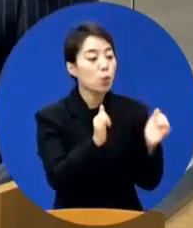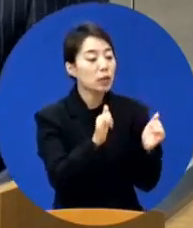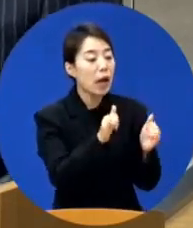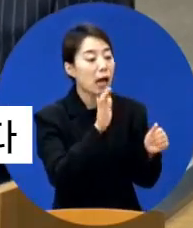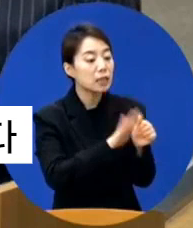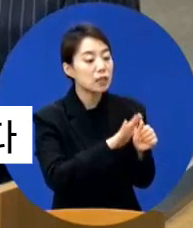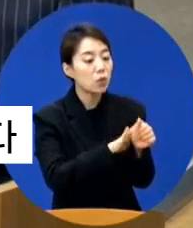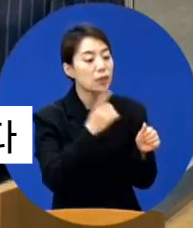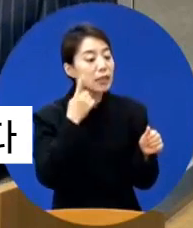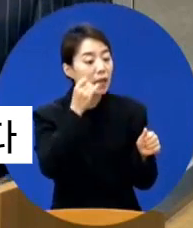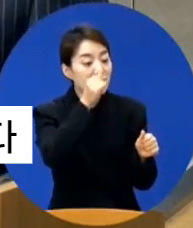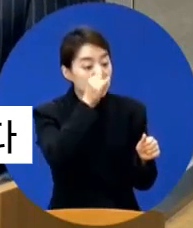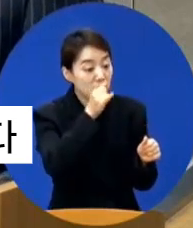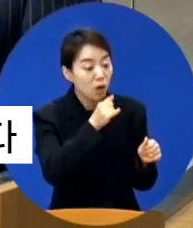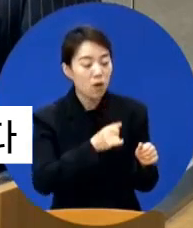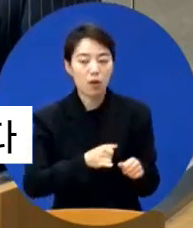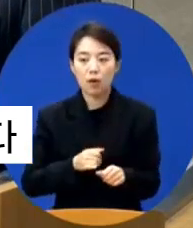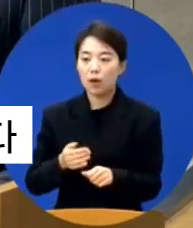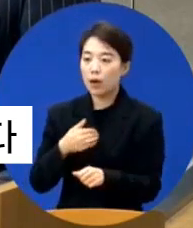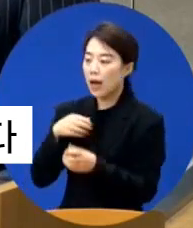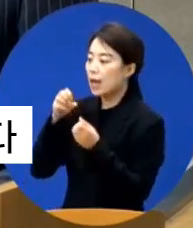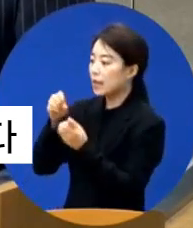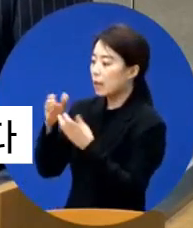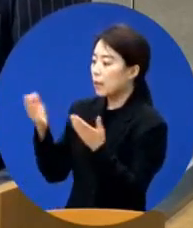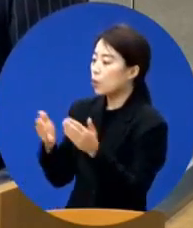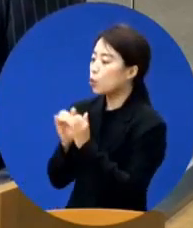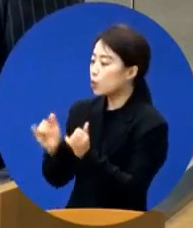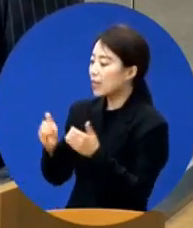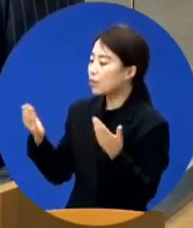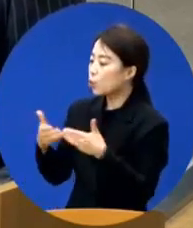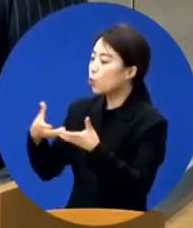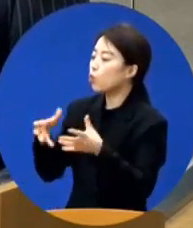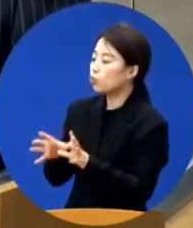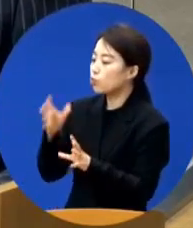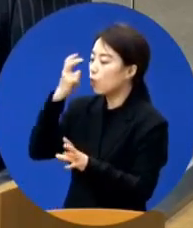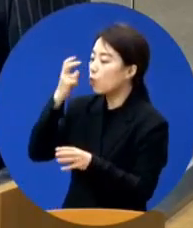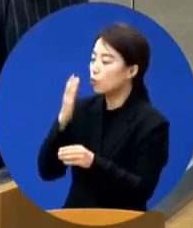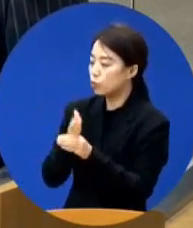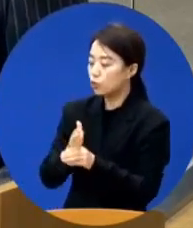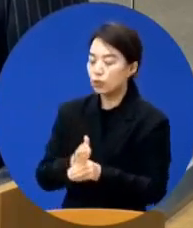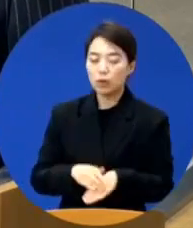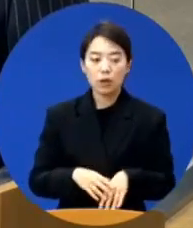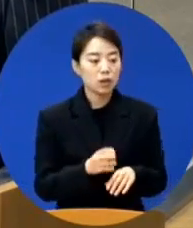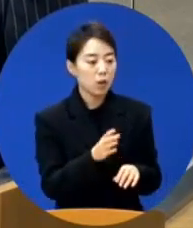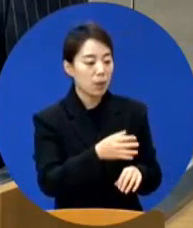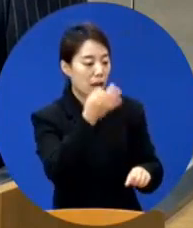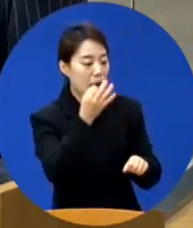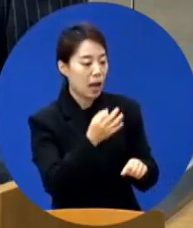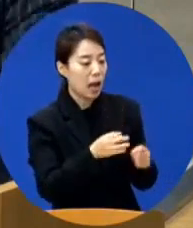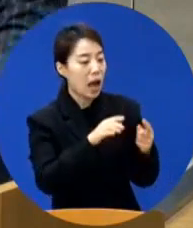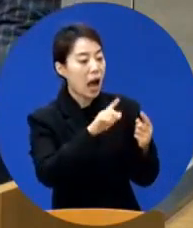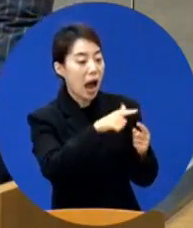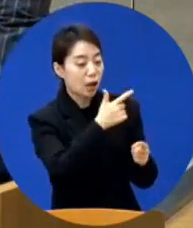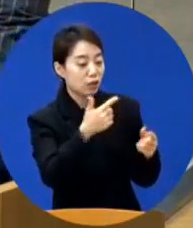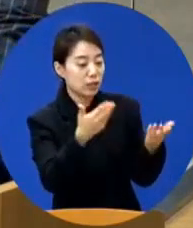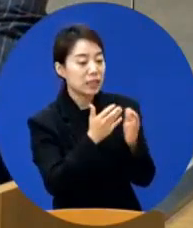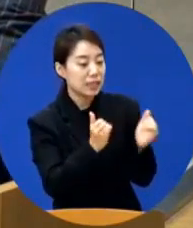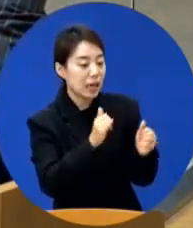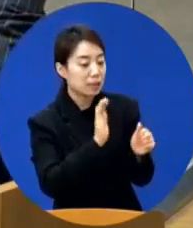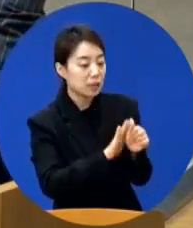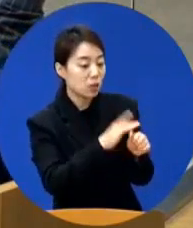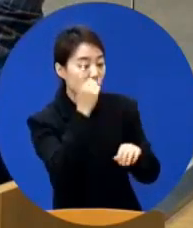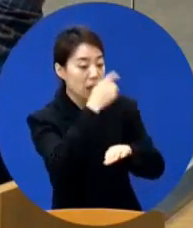적이 있습니까? 택배 노동자는 지금 우리 노동국에서 검토 중에 있습니다. 자, 그러면 일용직 노동자에 대해서는 생각해 보신 적이 있습니까?